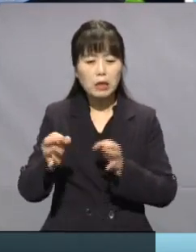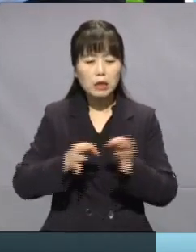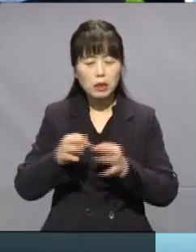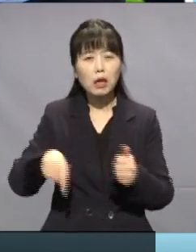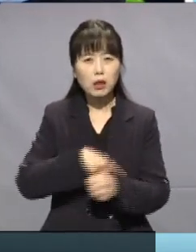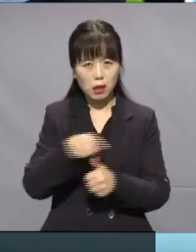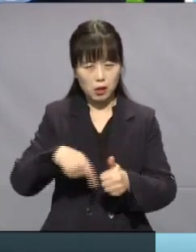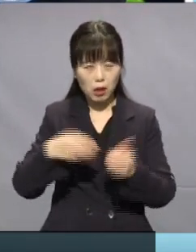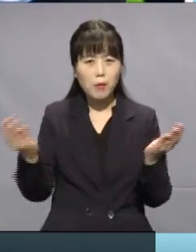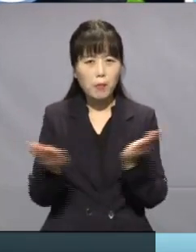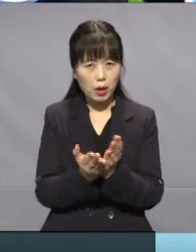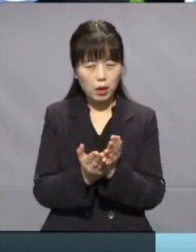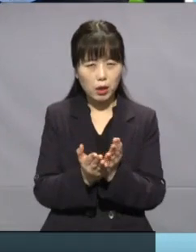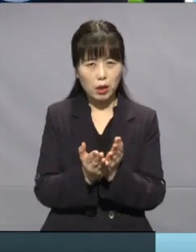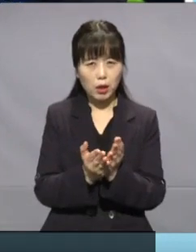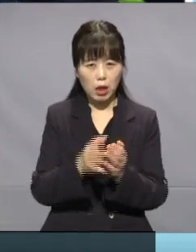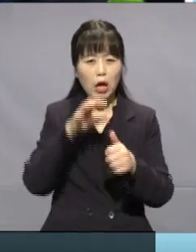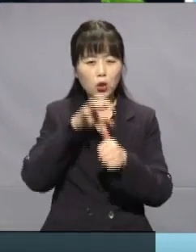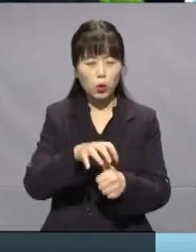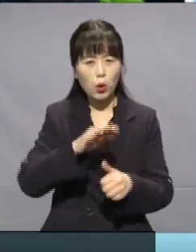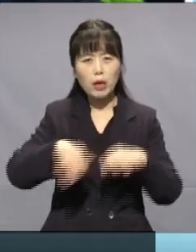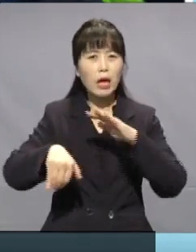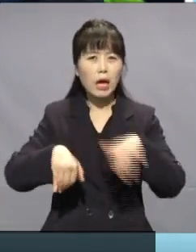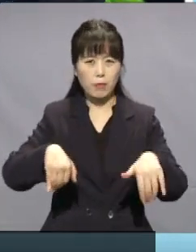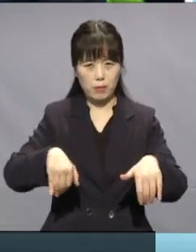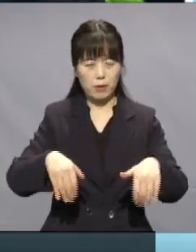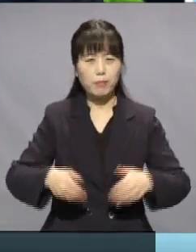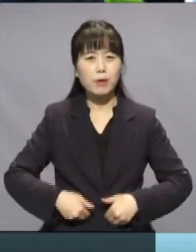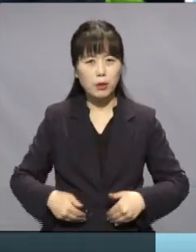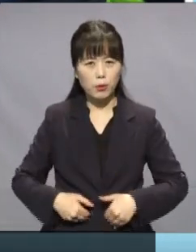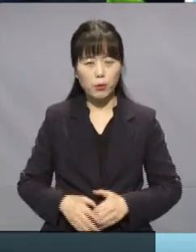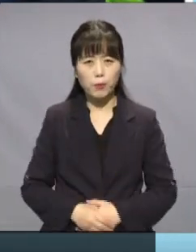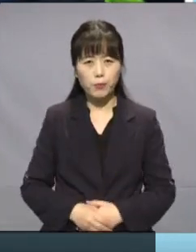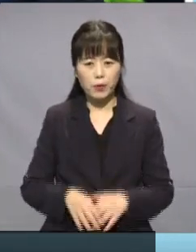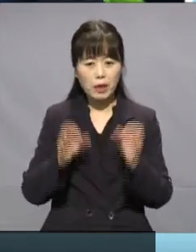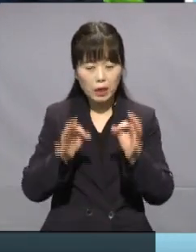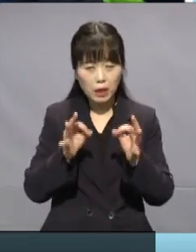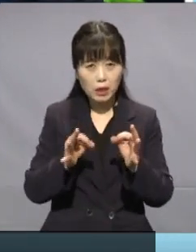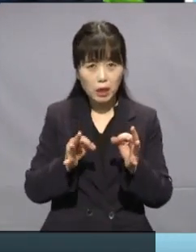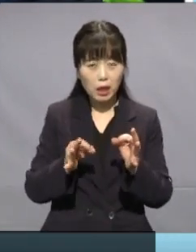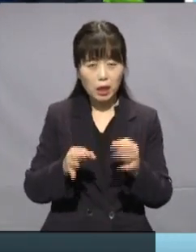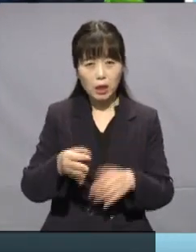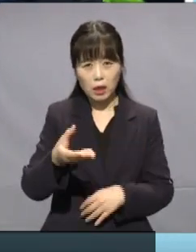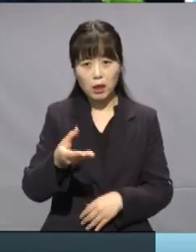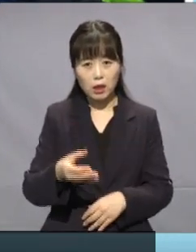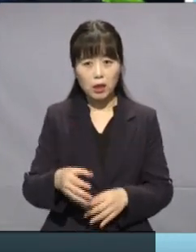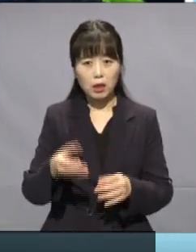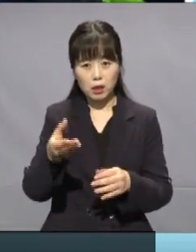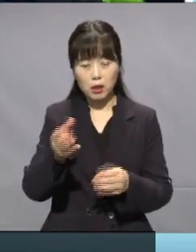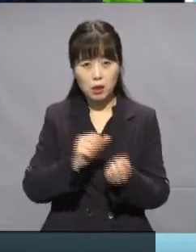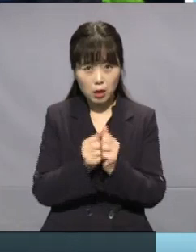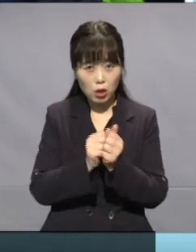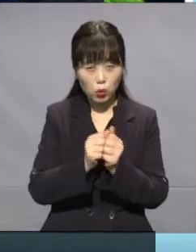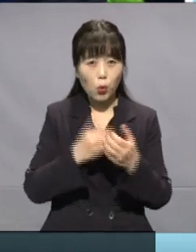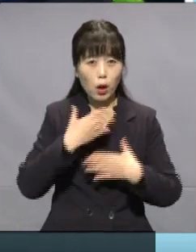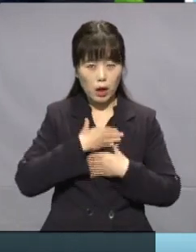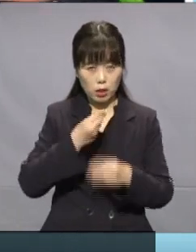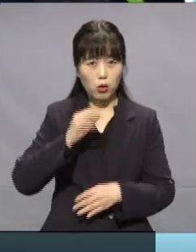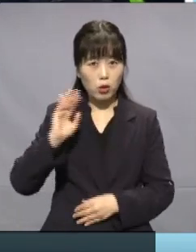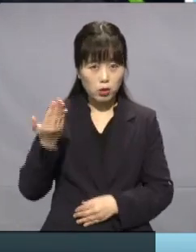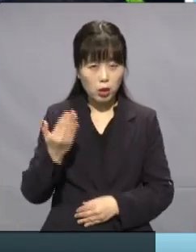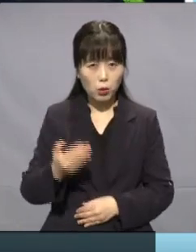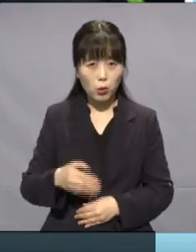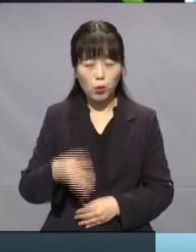반드시 어떻게 보게 되면 좀 규제라든지 개입이 좀 있어야 될 것 같아요 지금 은행체 금리 같은 경우도 좀 안정이 됐고요 수신금리 지금